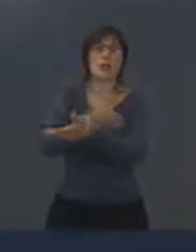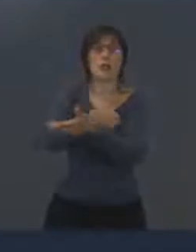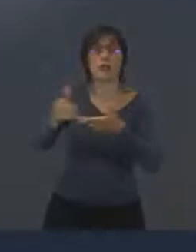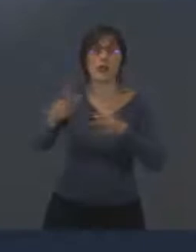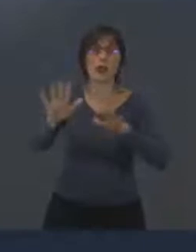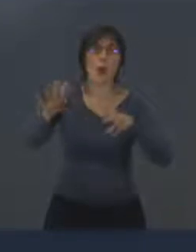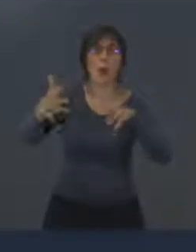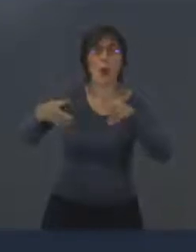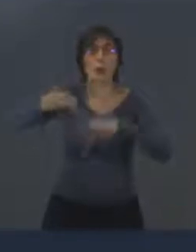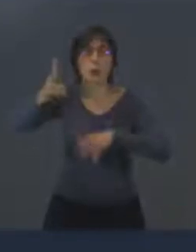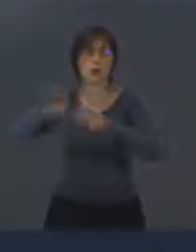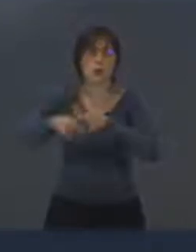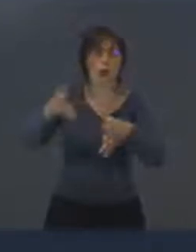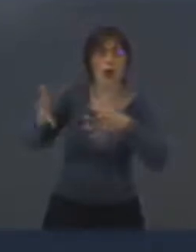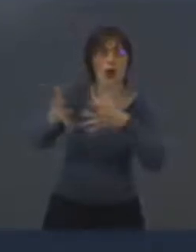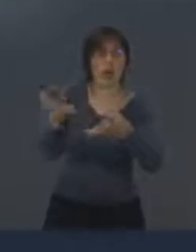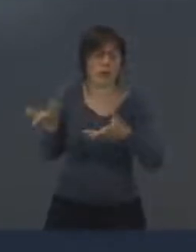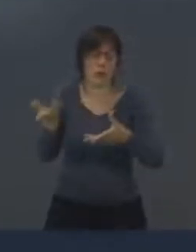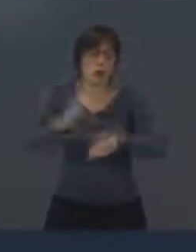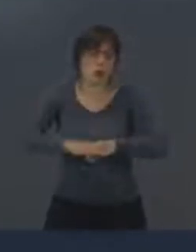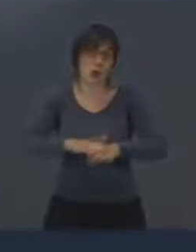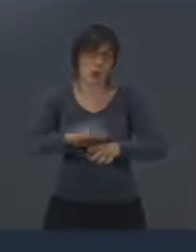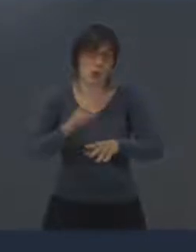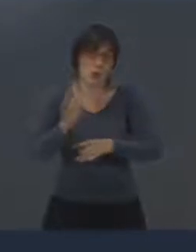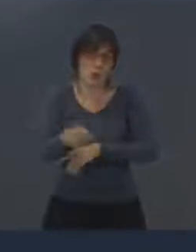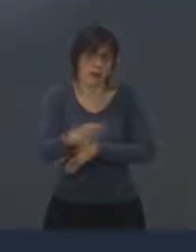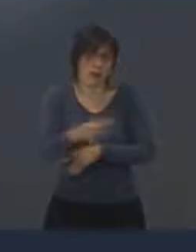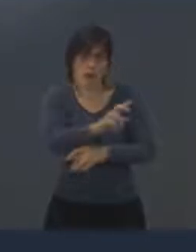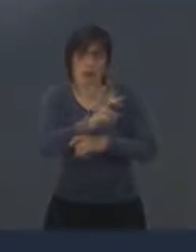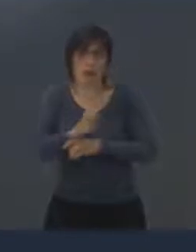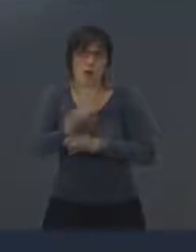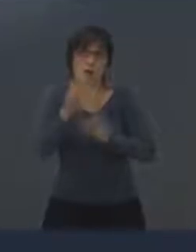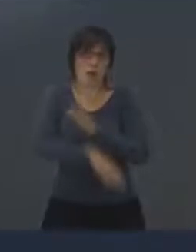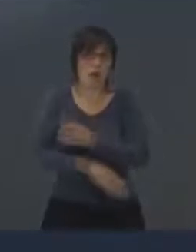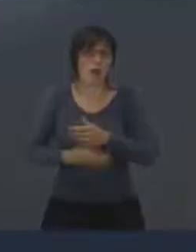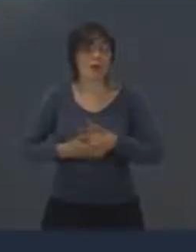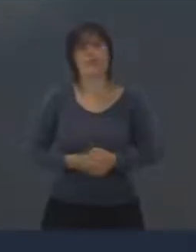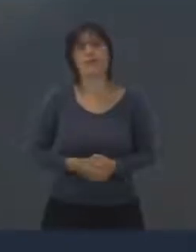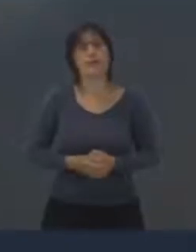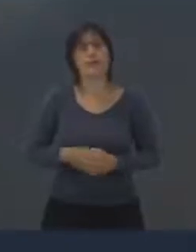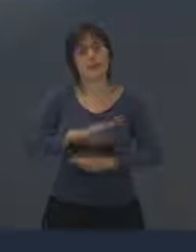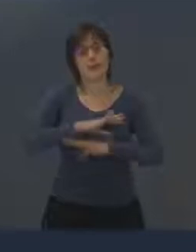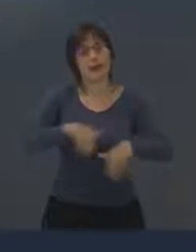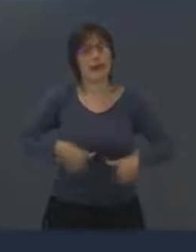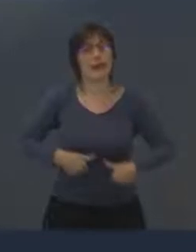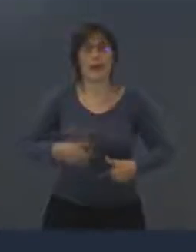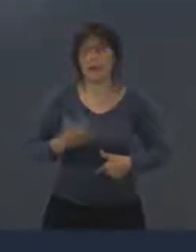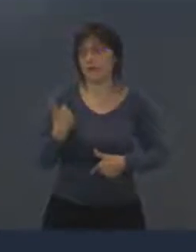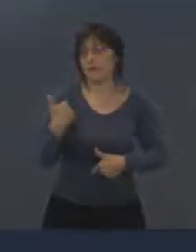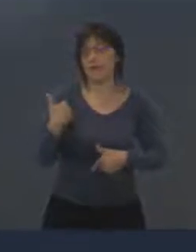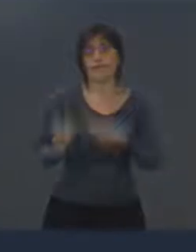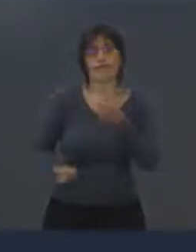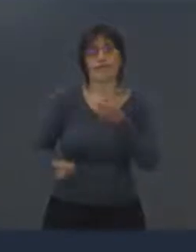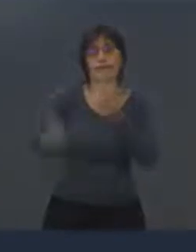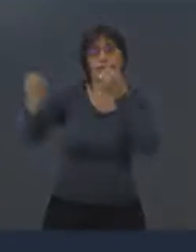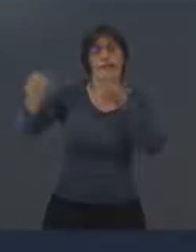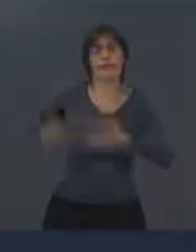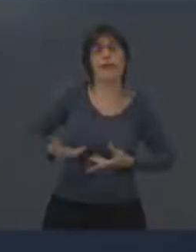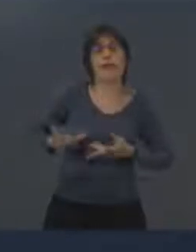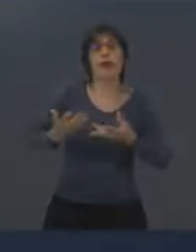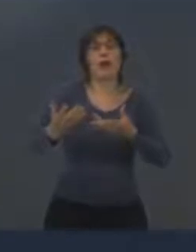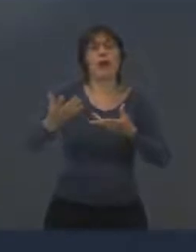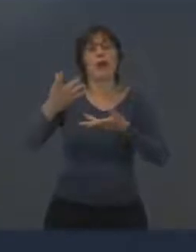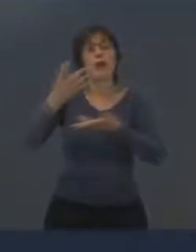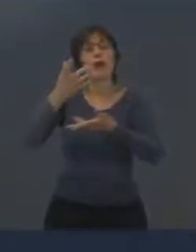bien, effectivement, vous empruntez moins. Pour terminer, un mot sur l'actualité. Nous sommes la première région à voir son budget annulé,